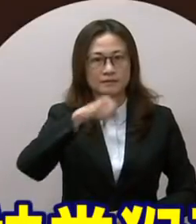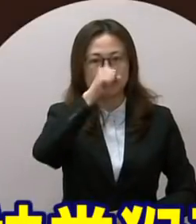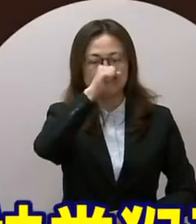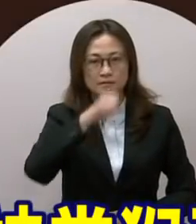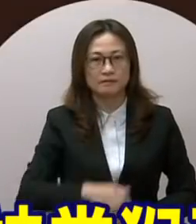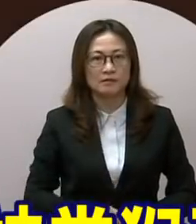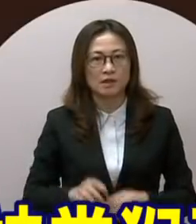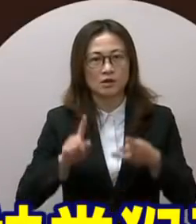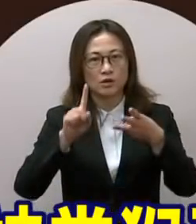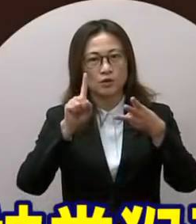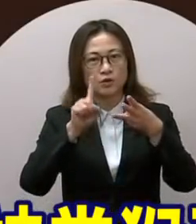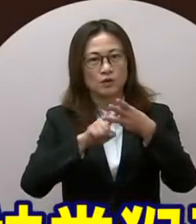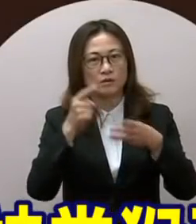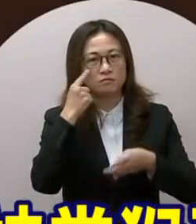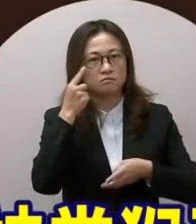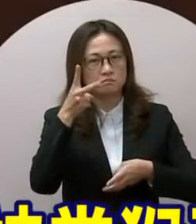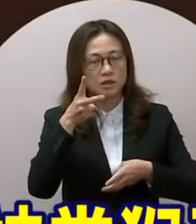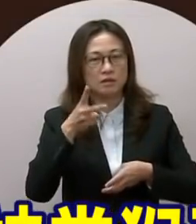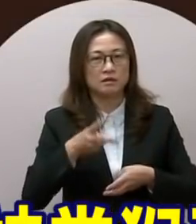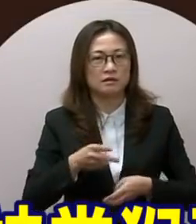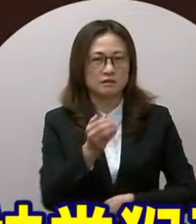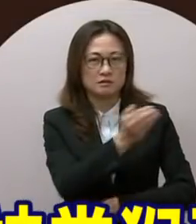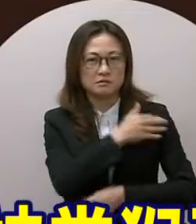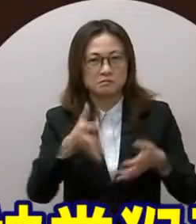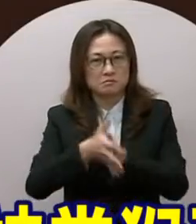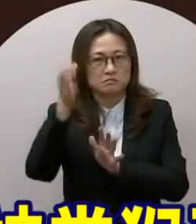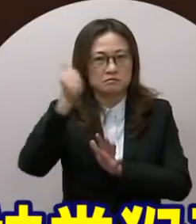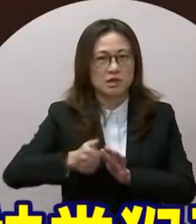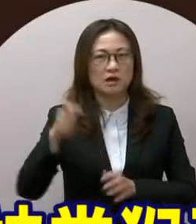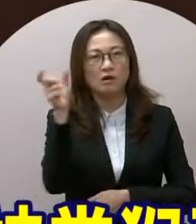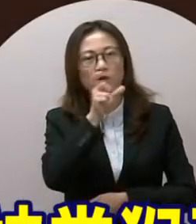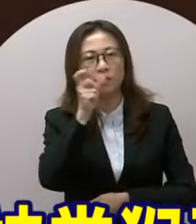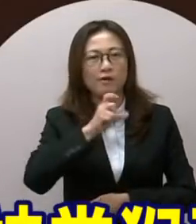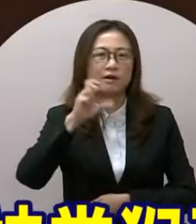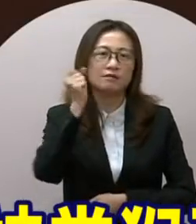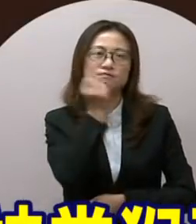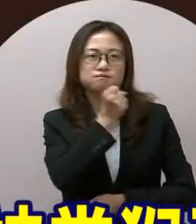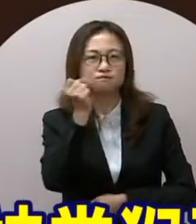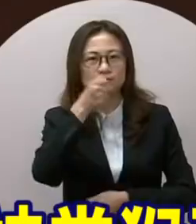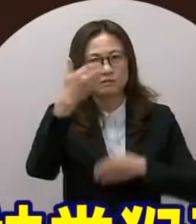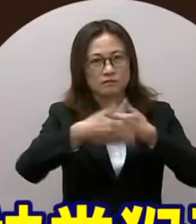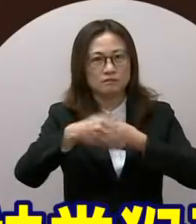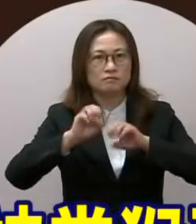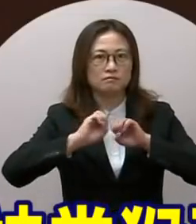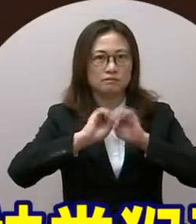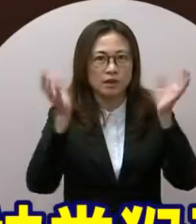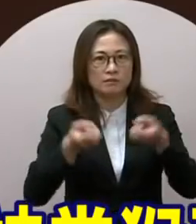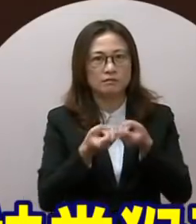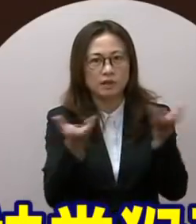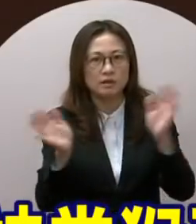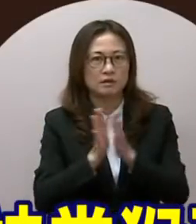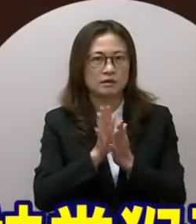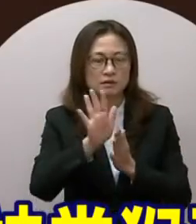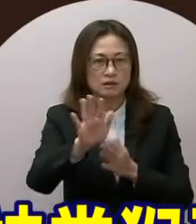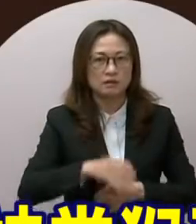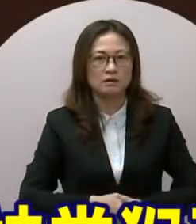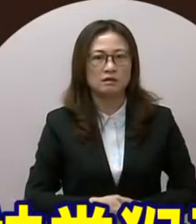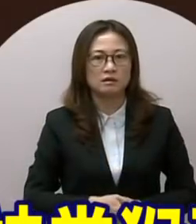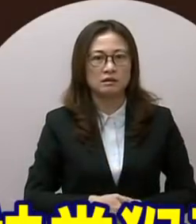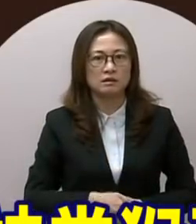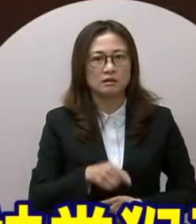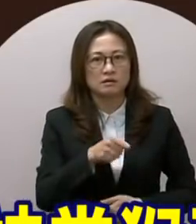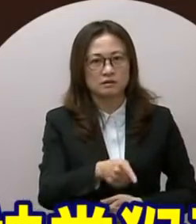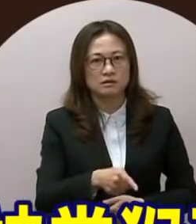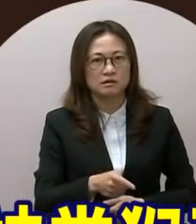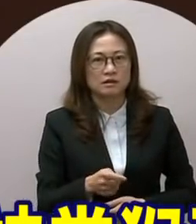王必胜外遇、陈时中喝酒嗨唱的影片曝光后，一个是在疫情中还要抽空出轨的